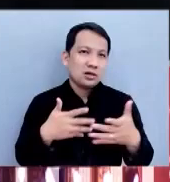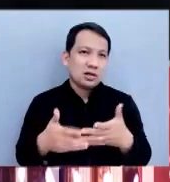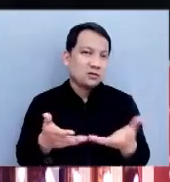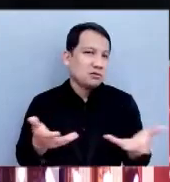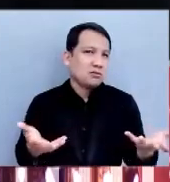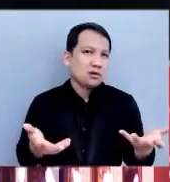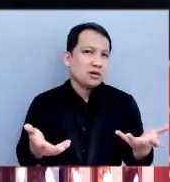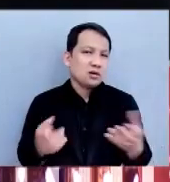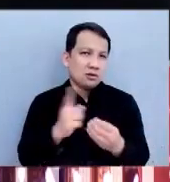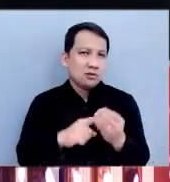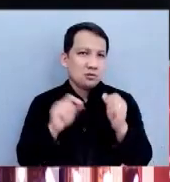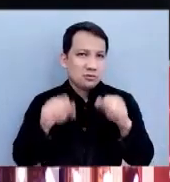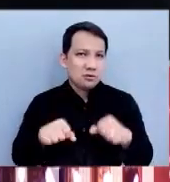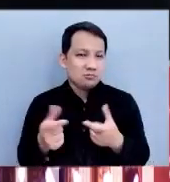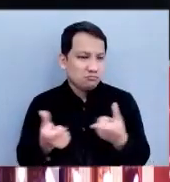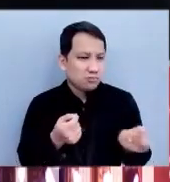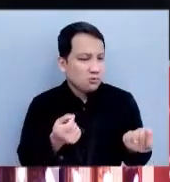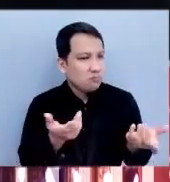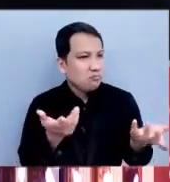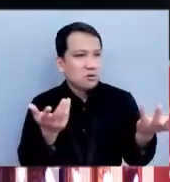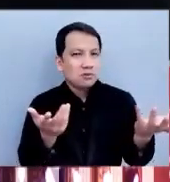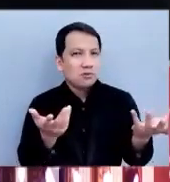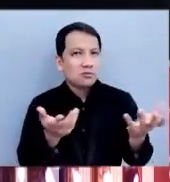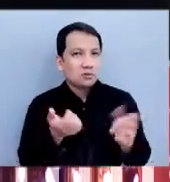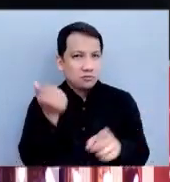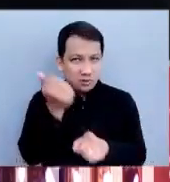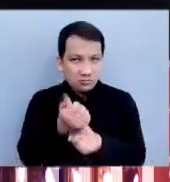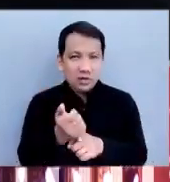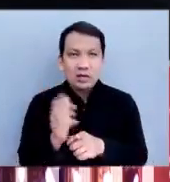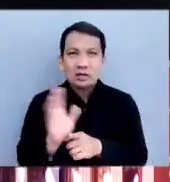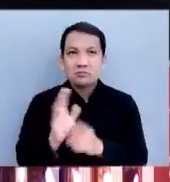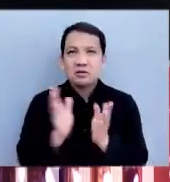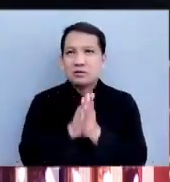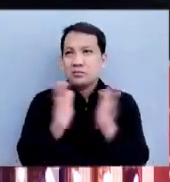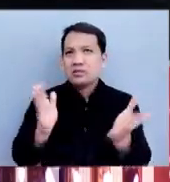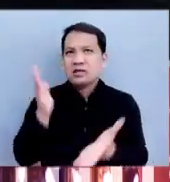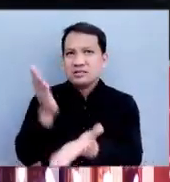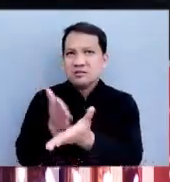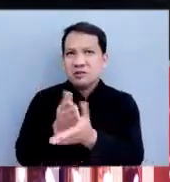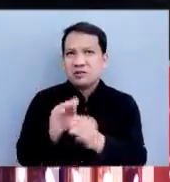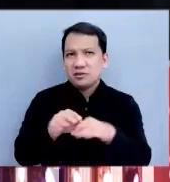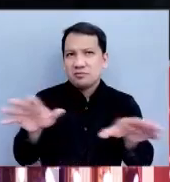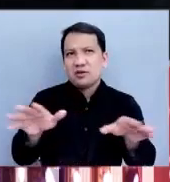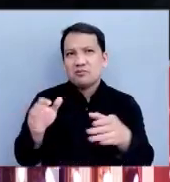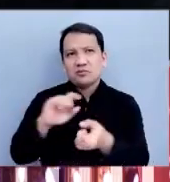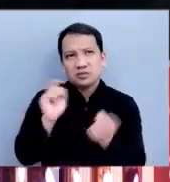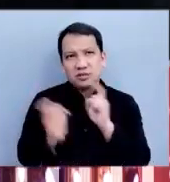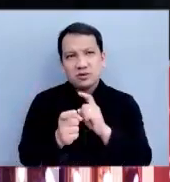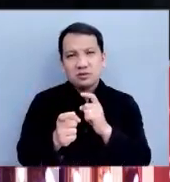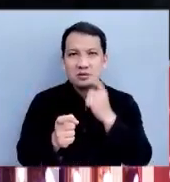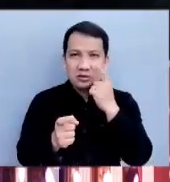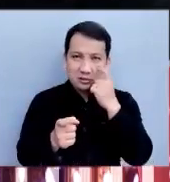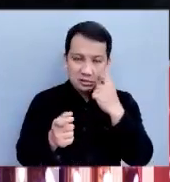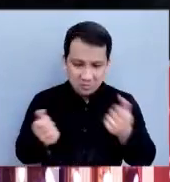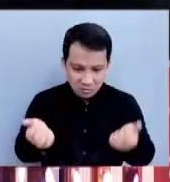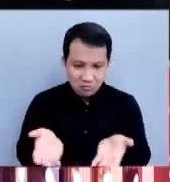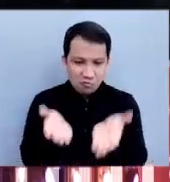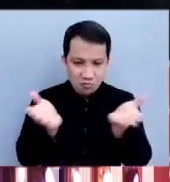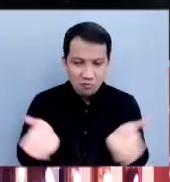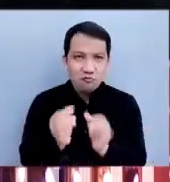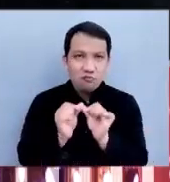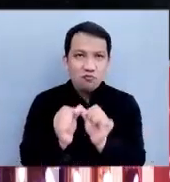So kailangan ganon ang gawin, yung pang habulin natin para hindi na lumawa at talagang pupukin natin ang gusto yung